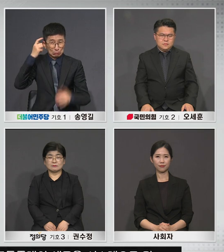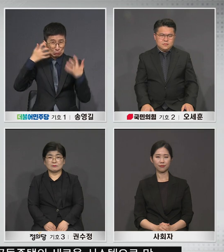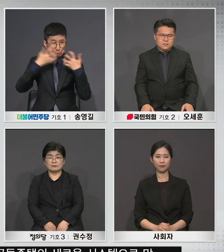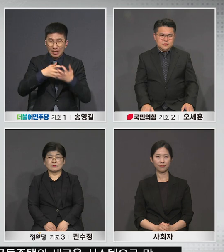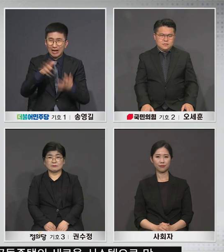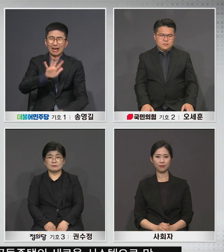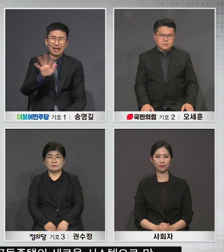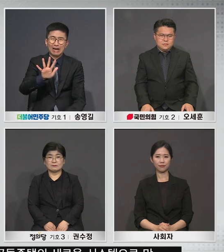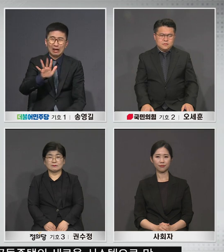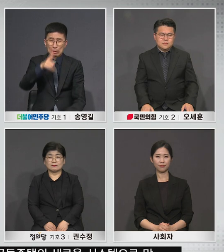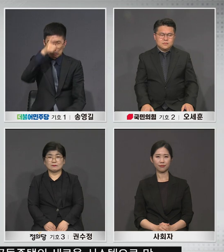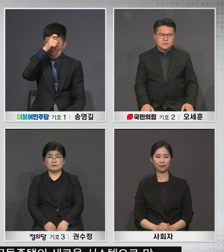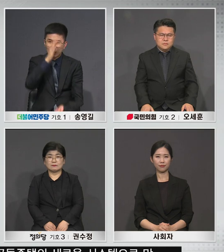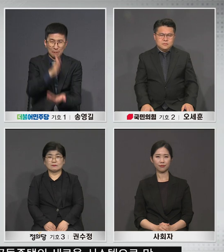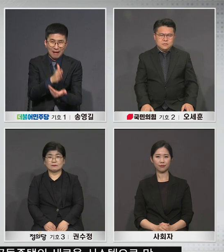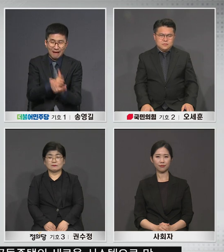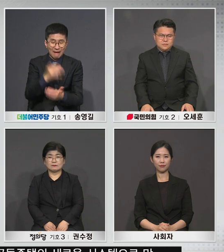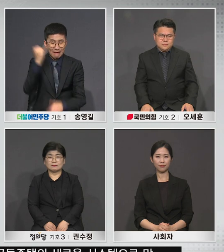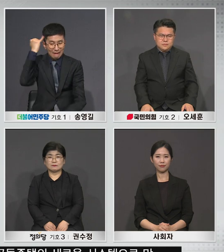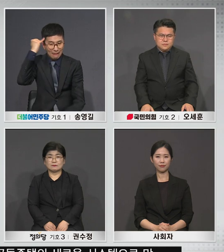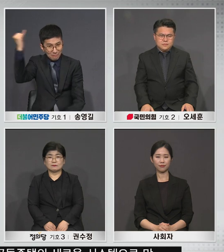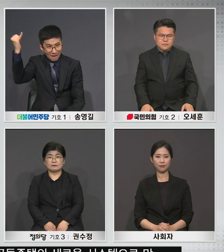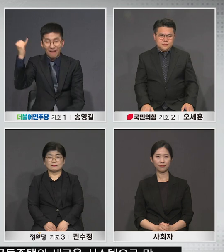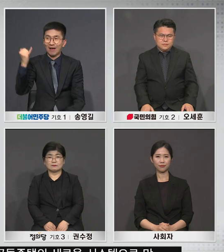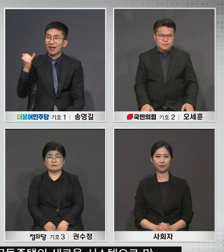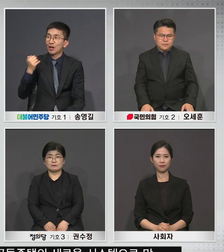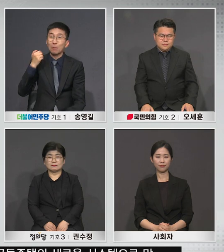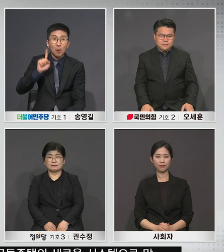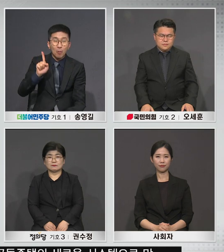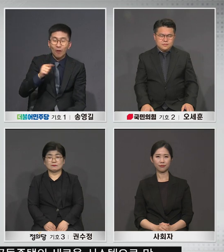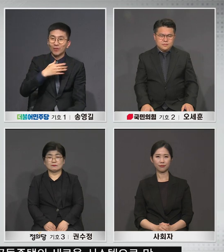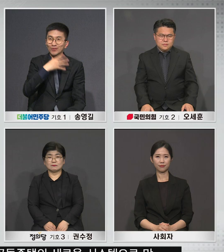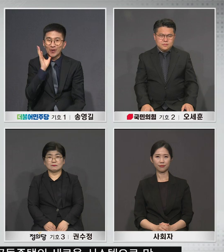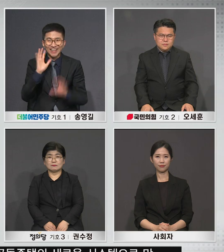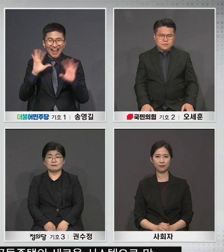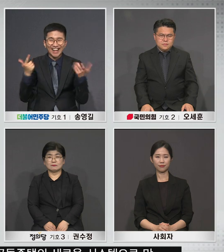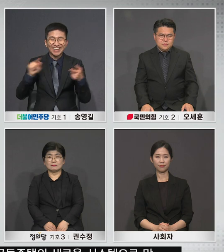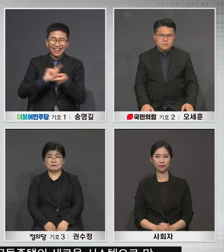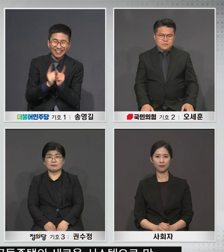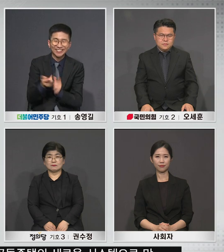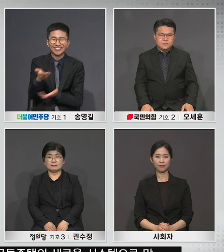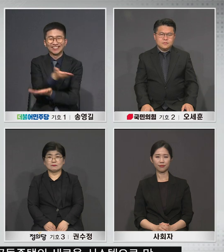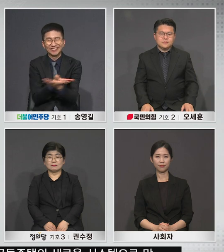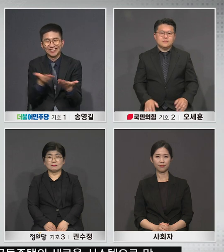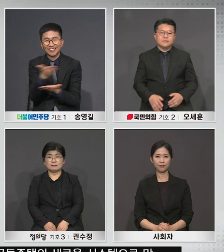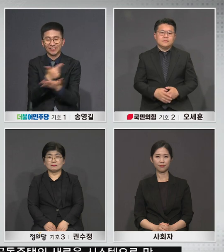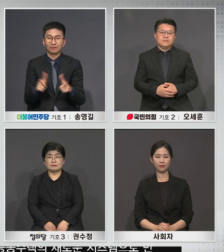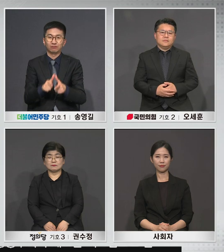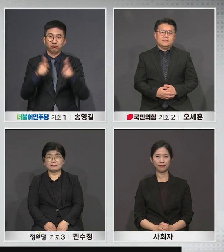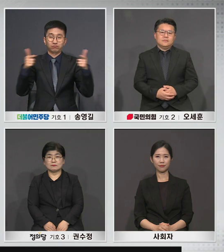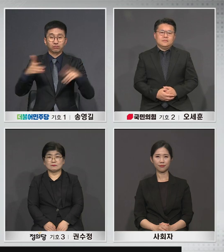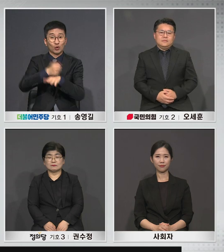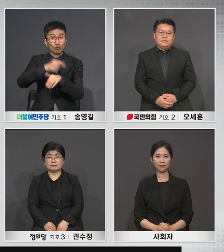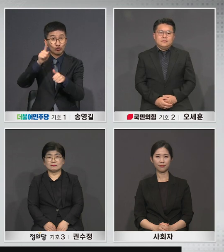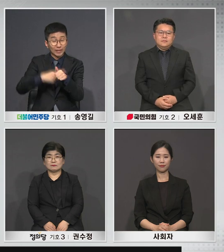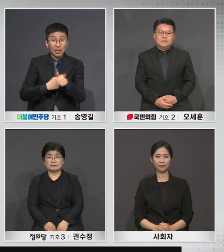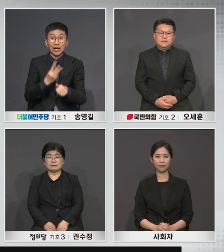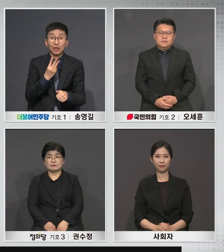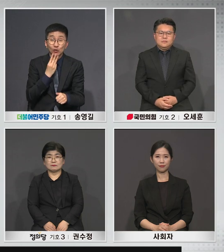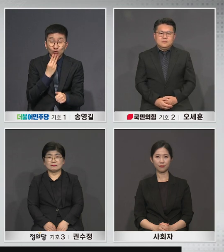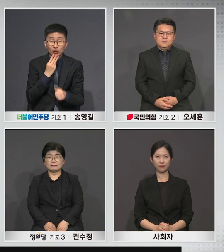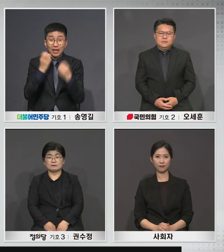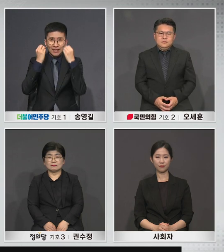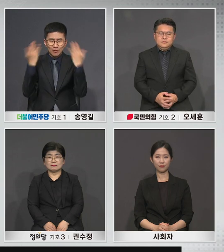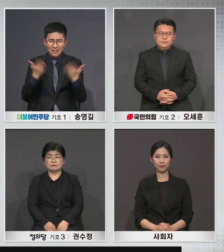돈모도 마찬가지고 어르신들과 같이 연계시켜서 상호 보완이 되는 일자리를 만들어서 서울의 새로운 일자리가